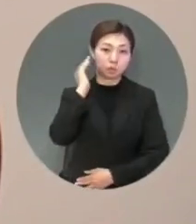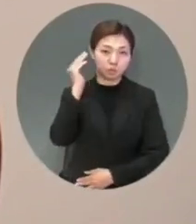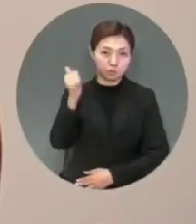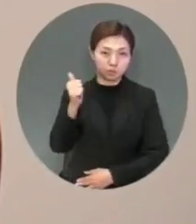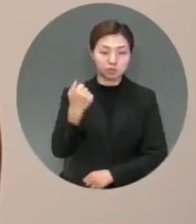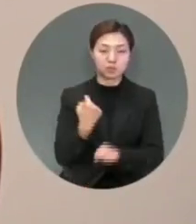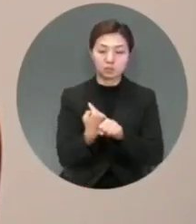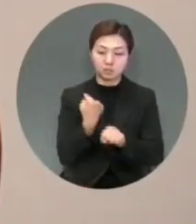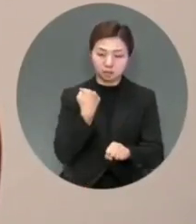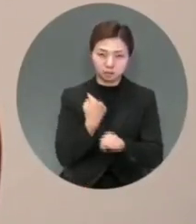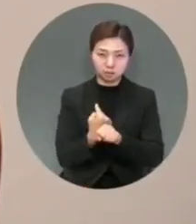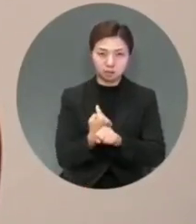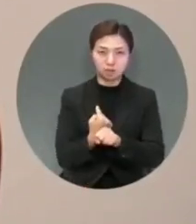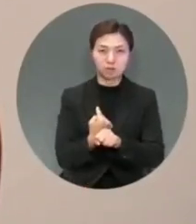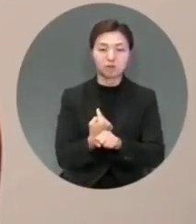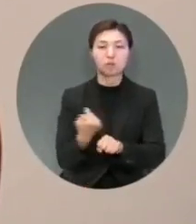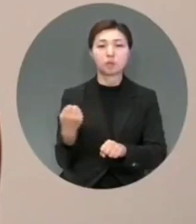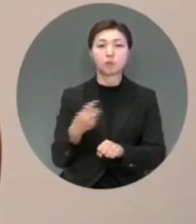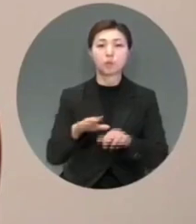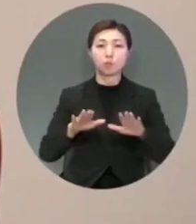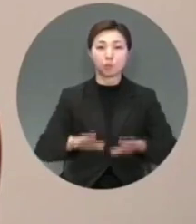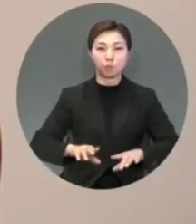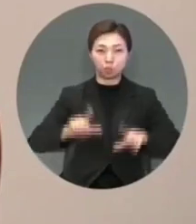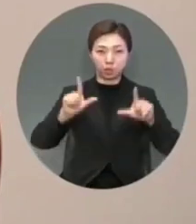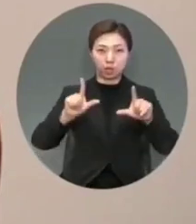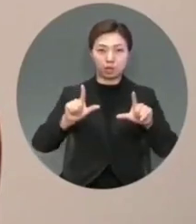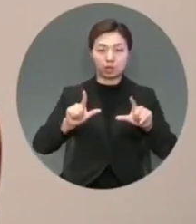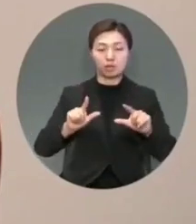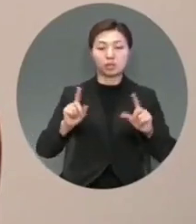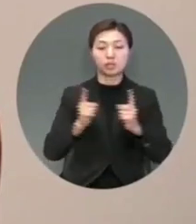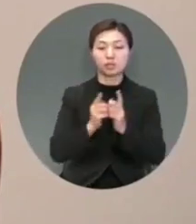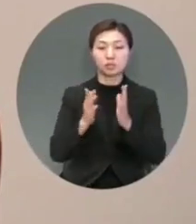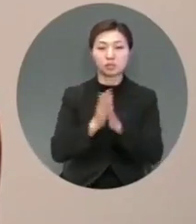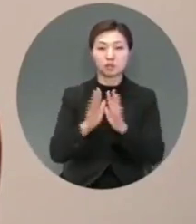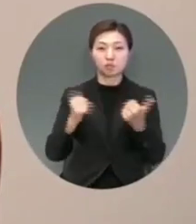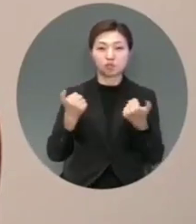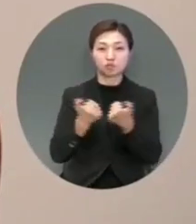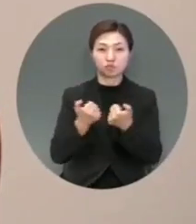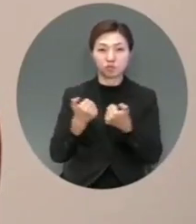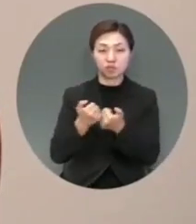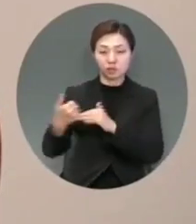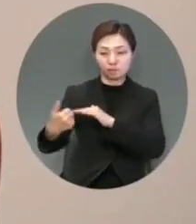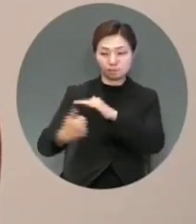이어 올해도 직접 국회를 방문하여 시정연설을 하는 것에 대해